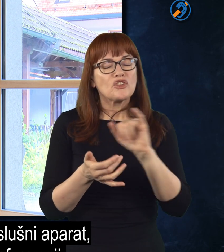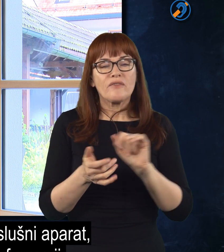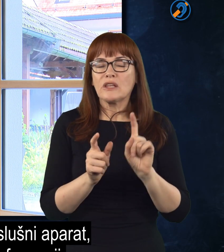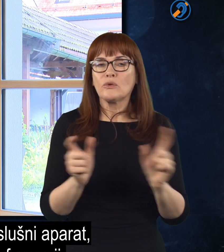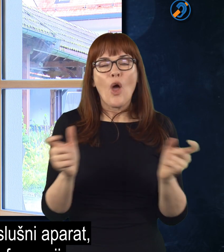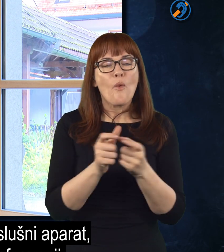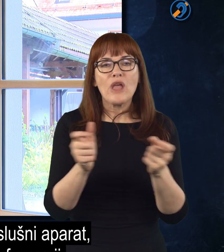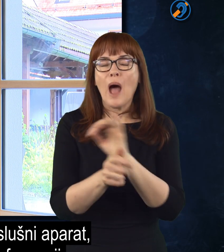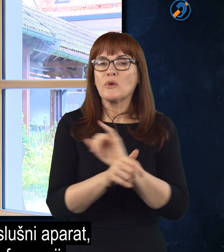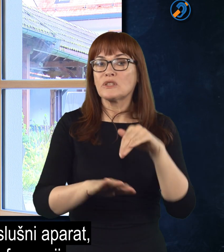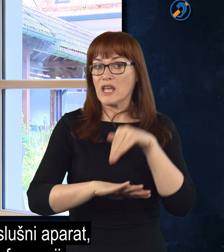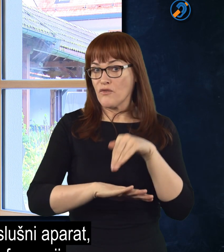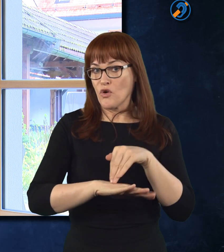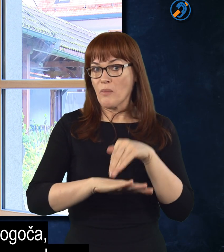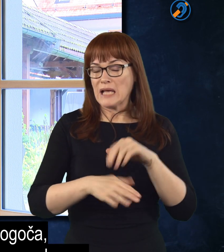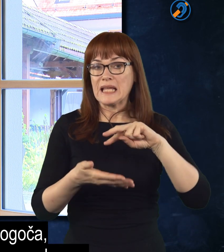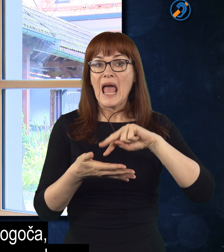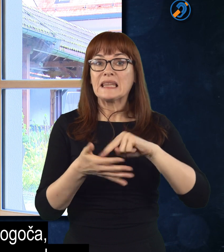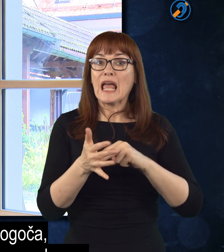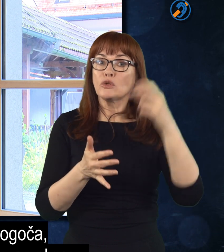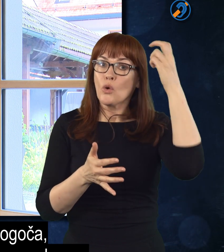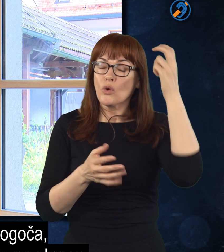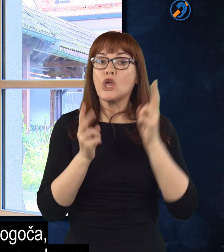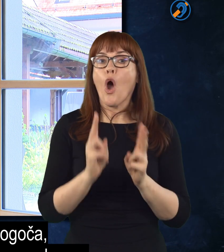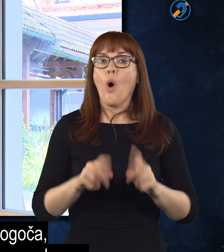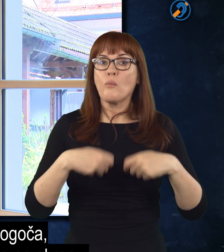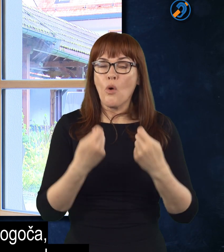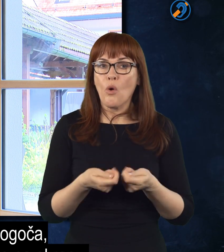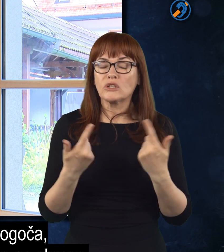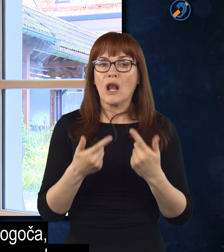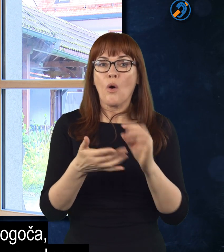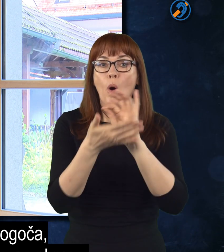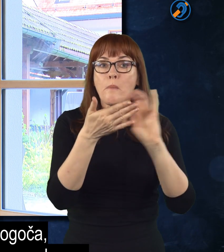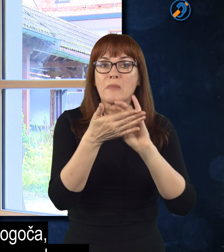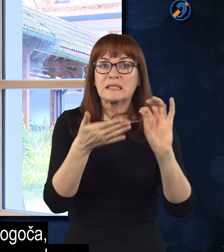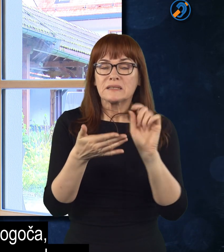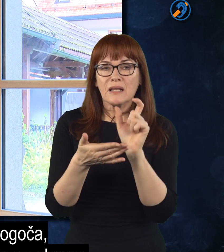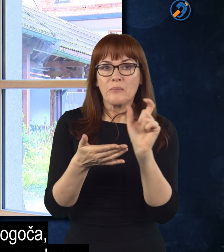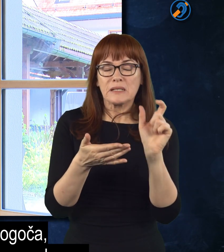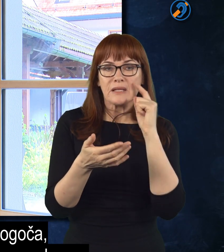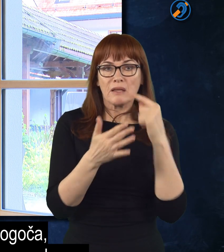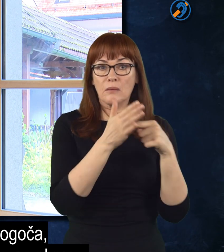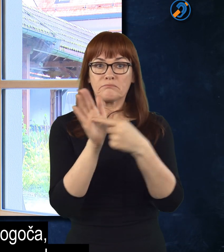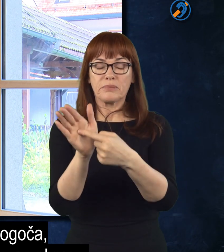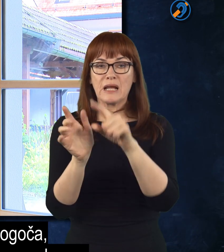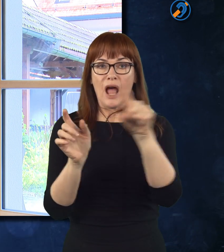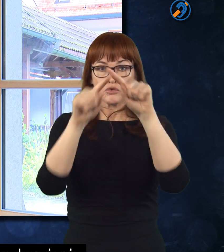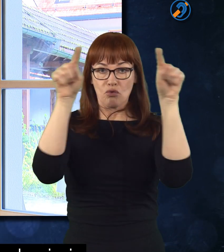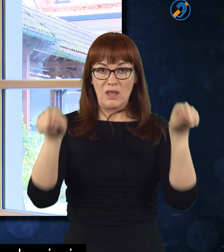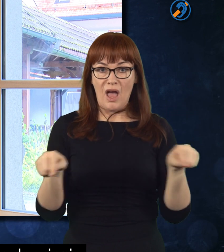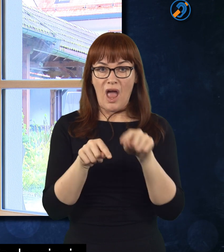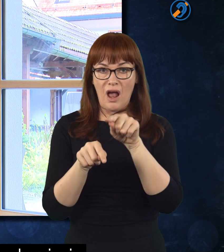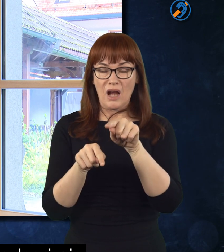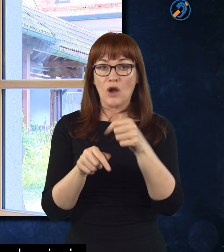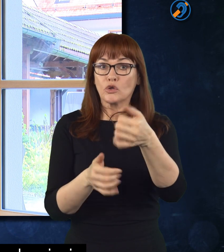ne ujamejo vseh informacij in tehnologija omogoča, da lahko s pisano besedo, ki se prikazuje